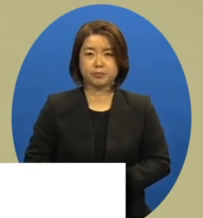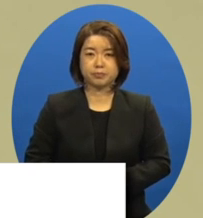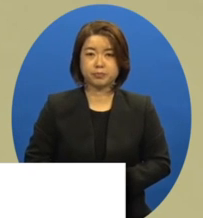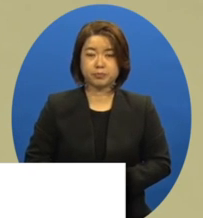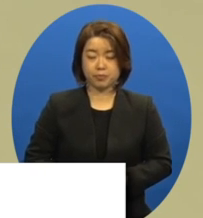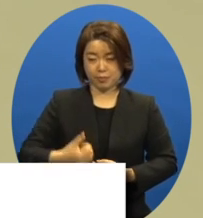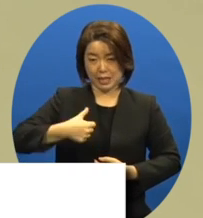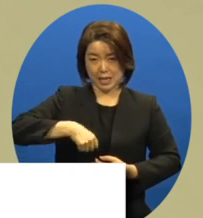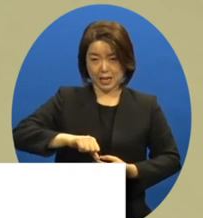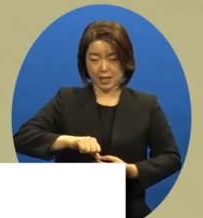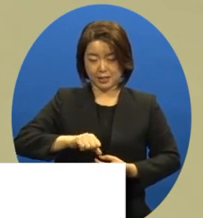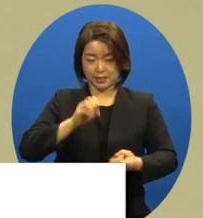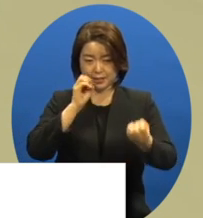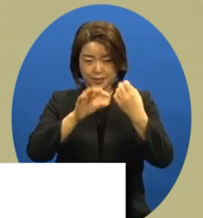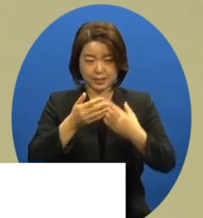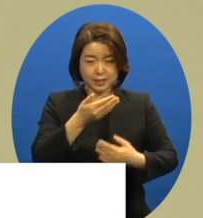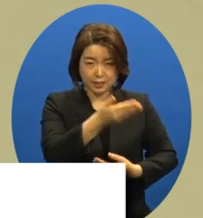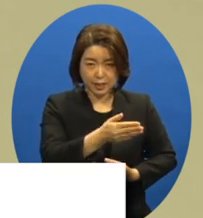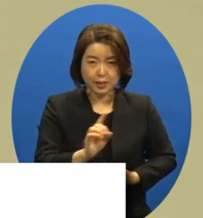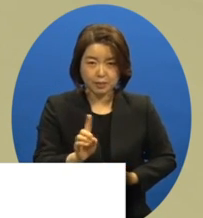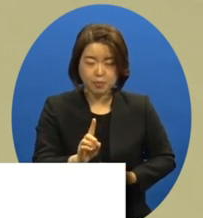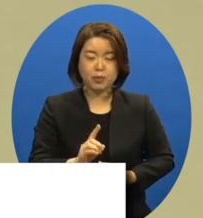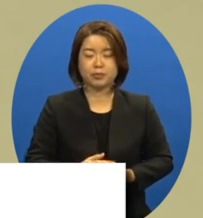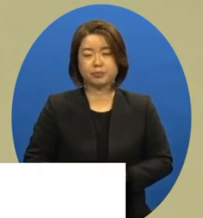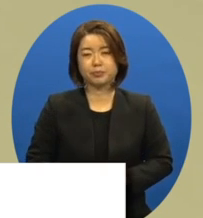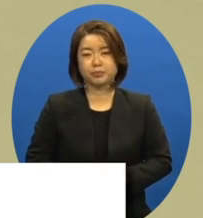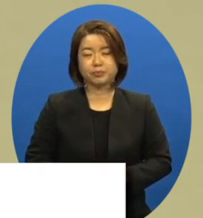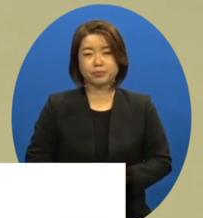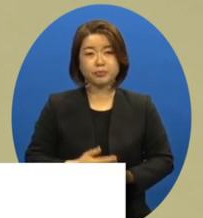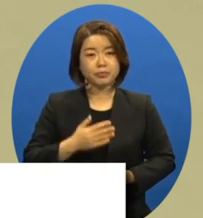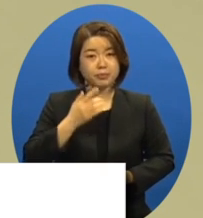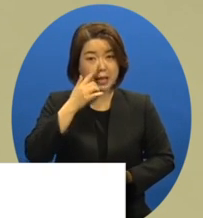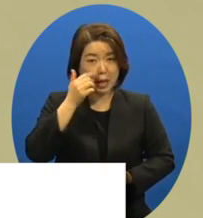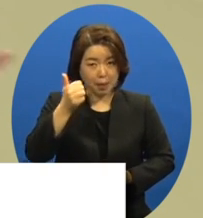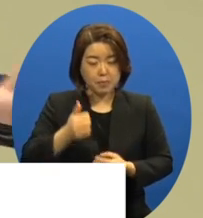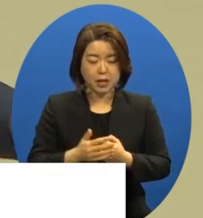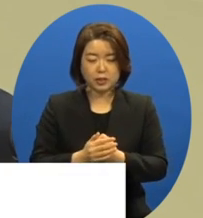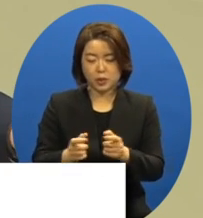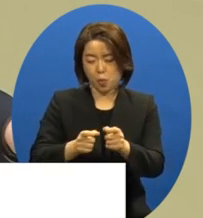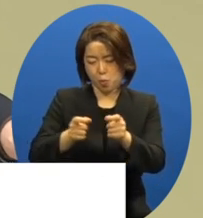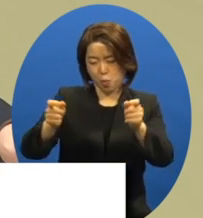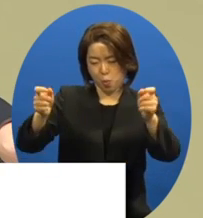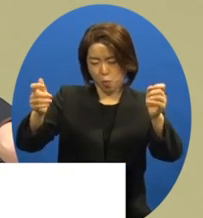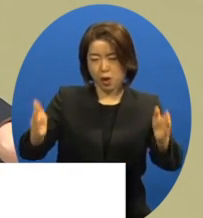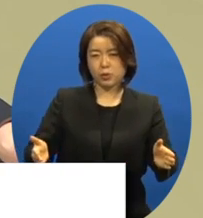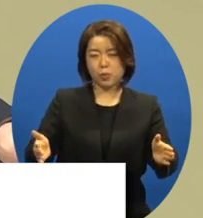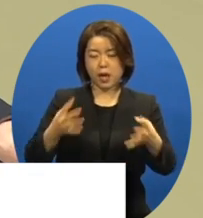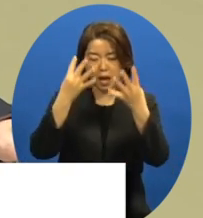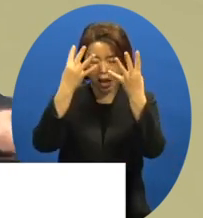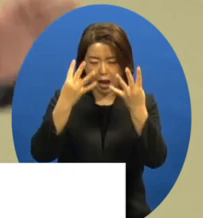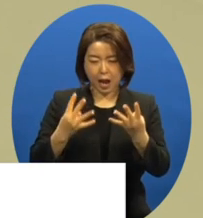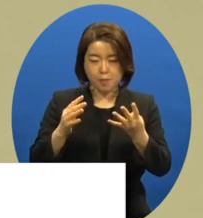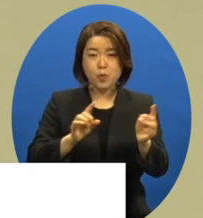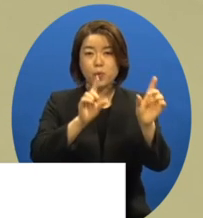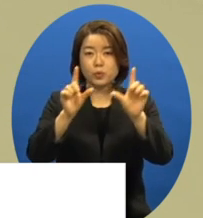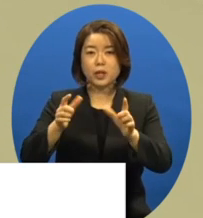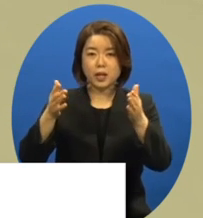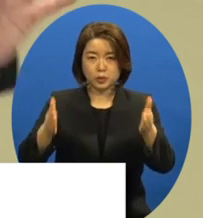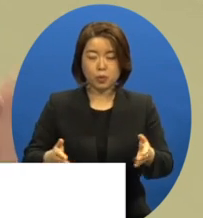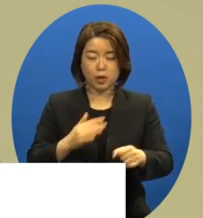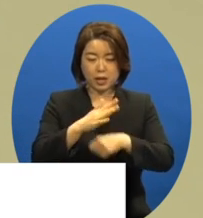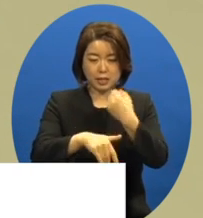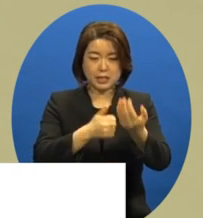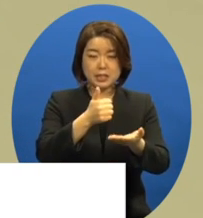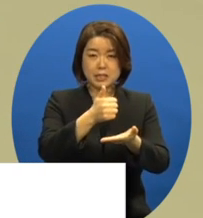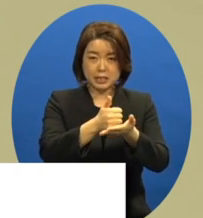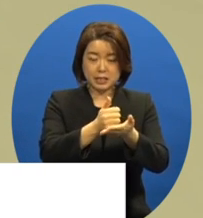그가 아들에게 그렇게 대답했습니다. 아빠는 그렇게 오랜 기간 동안 감옥에 있는 동안 성경을